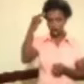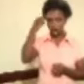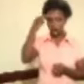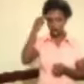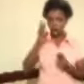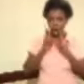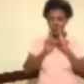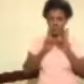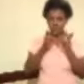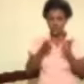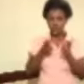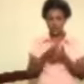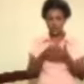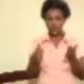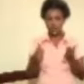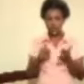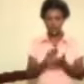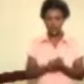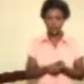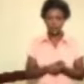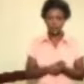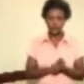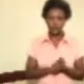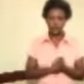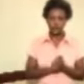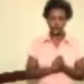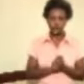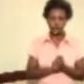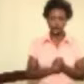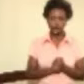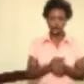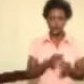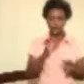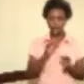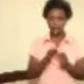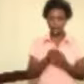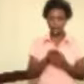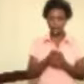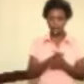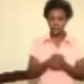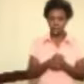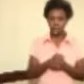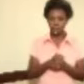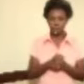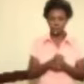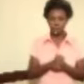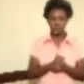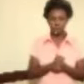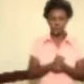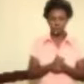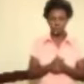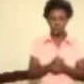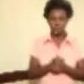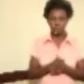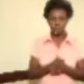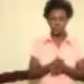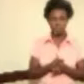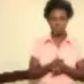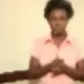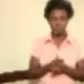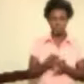Mandeli, répondre d'abord sous consolidation système démocratique, là, et puis après ça, on va capable de retourner, s'il vous plaît. Merci. Oui, la question à Mme